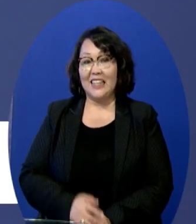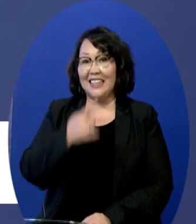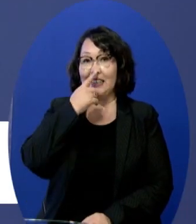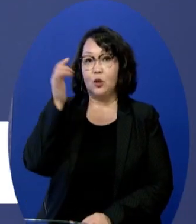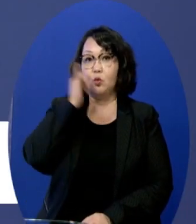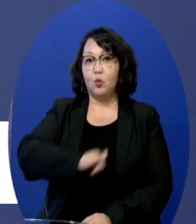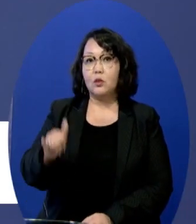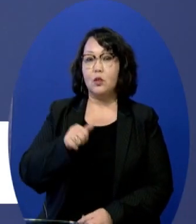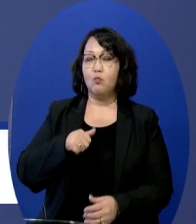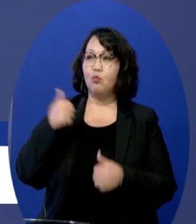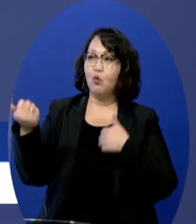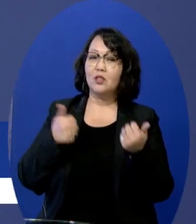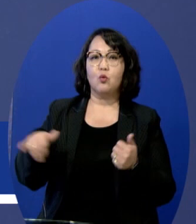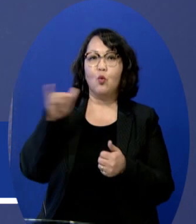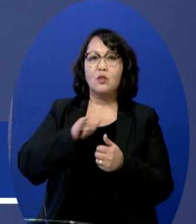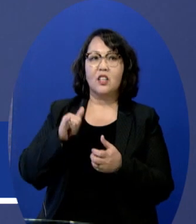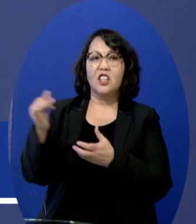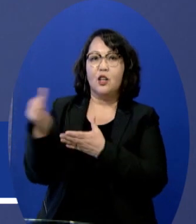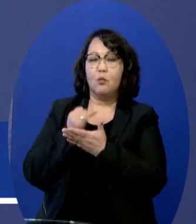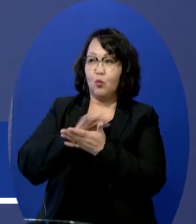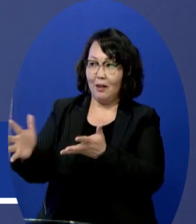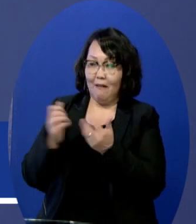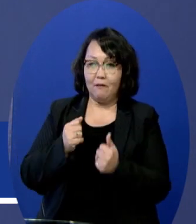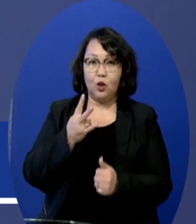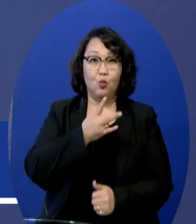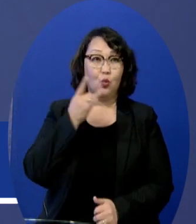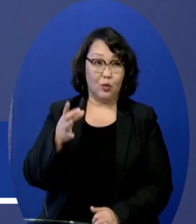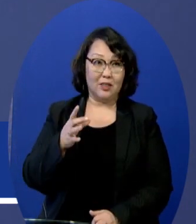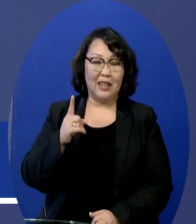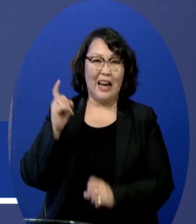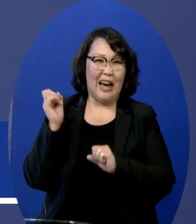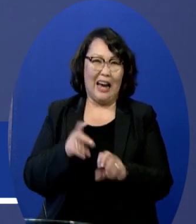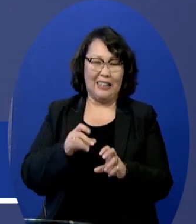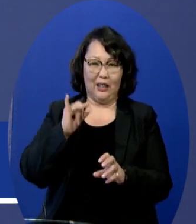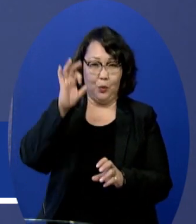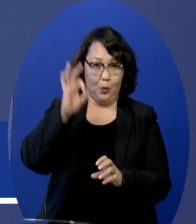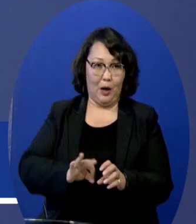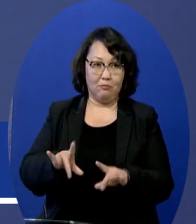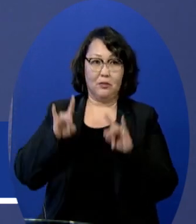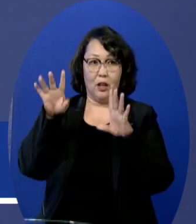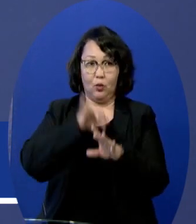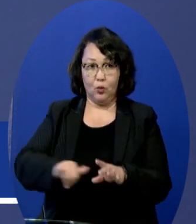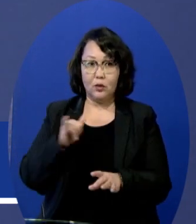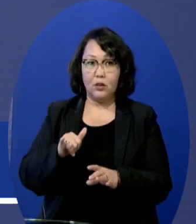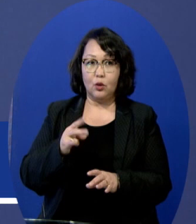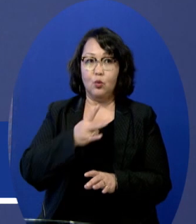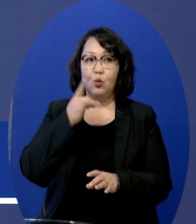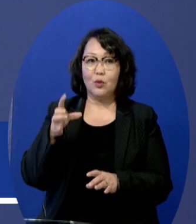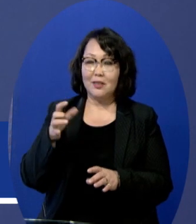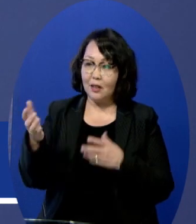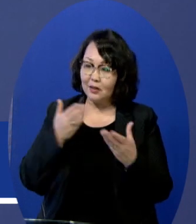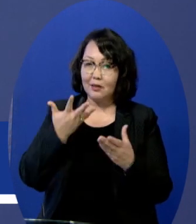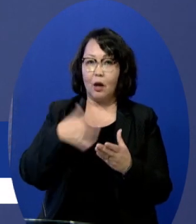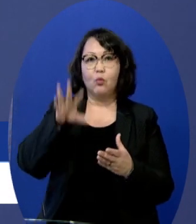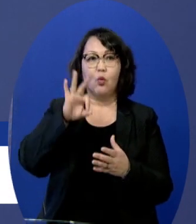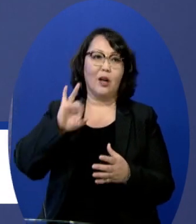Хятадын эрх баригчид хууль тогтоомжийн хүрээнд Австралийн зарим төрлийн бараа бүтээгдэхүүний хориг тавьсан. Сүүлийн үед Австралийн тал нэг бусуудаа Хятадын талыг буруутгаж